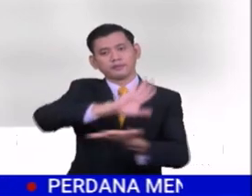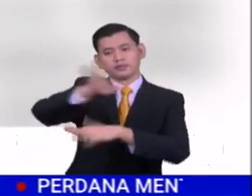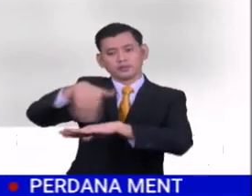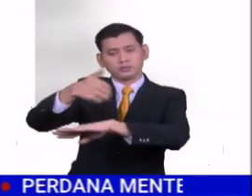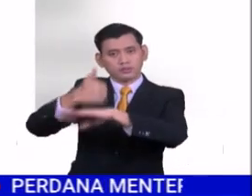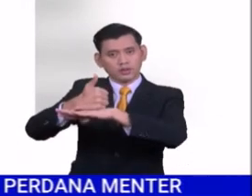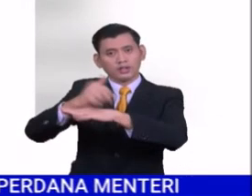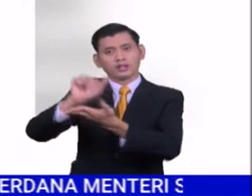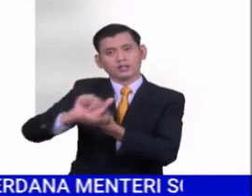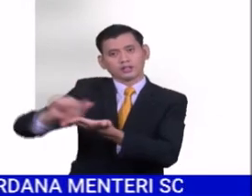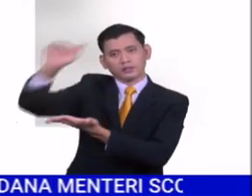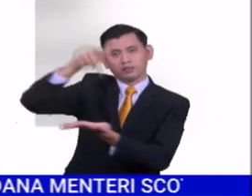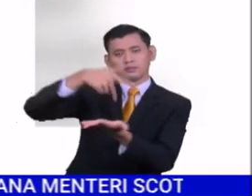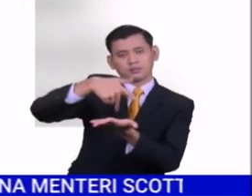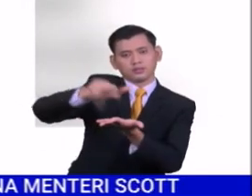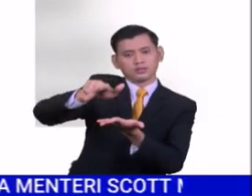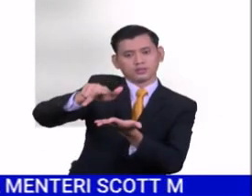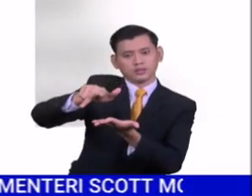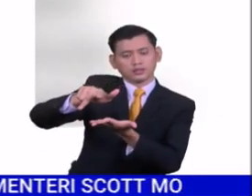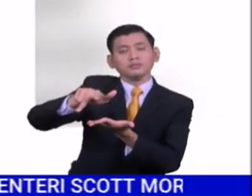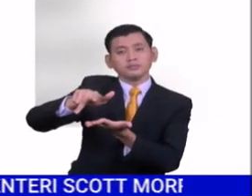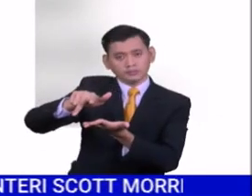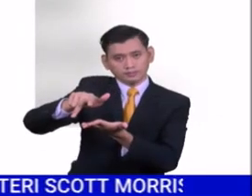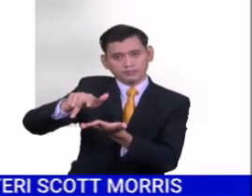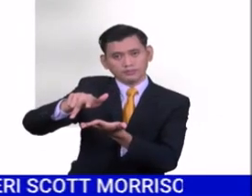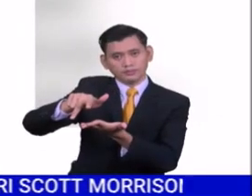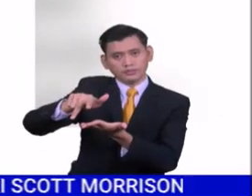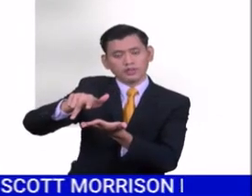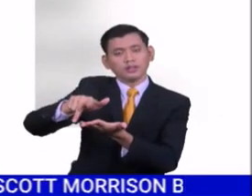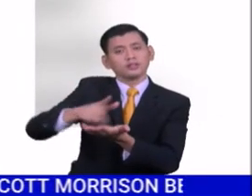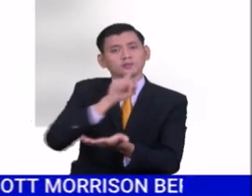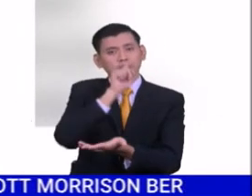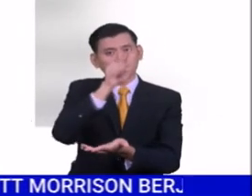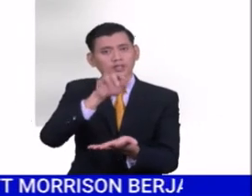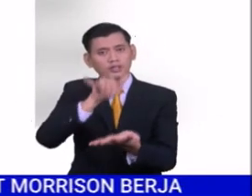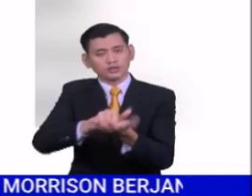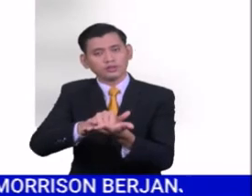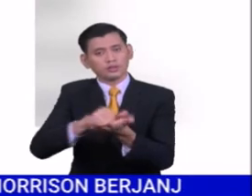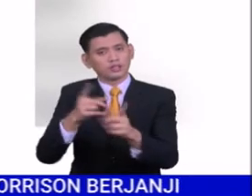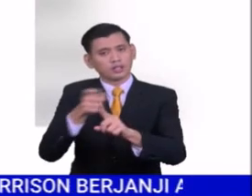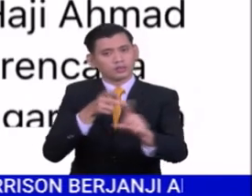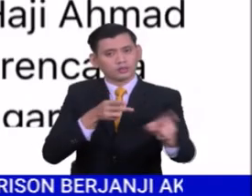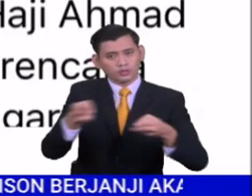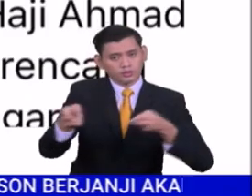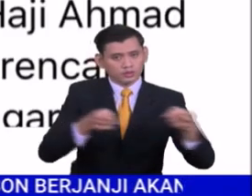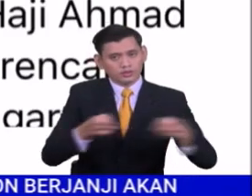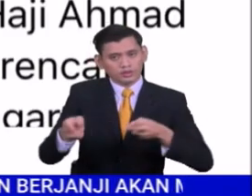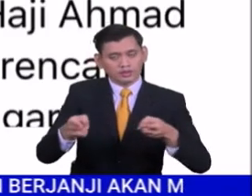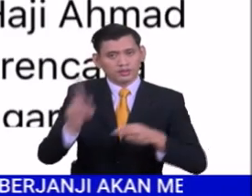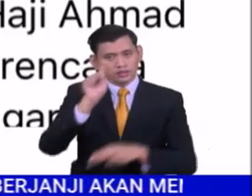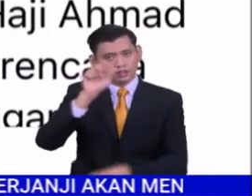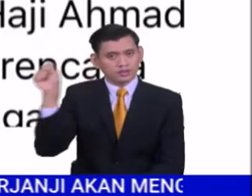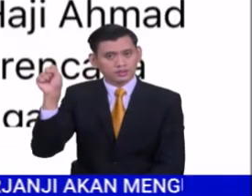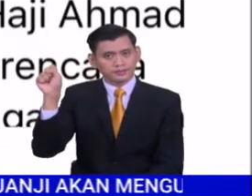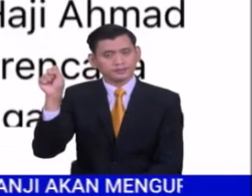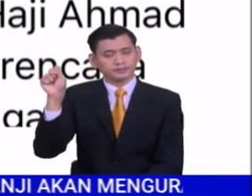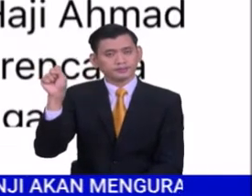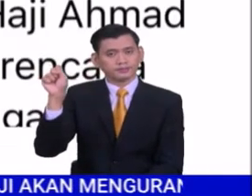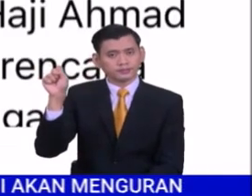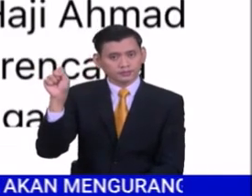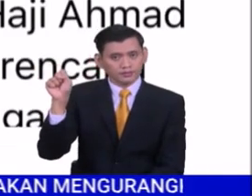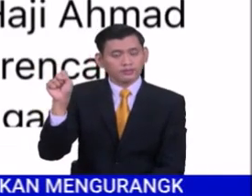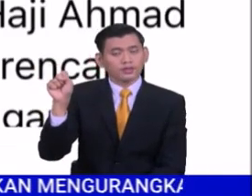kegan mewarnai skuad negara pada 1984 juga merupakan hasil usaha allahyarham di pentas ASEAN